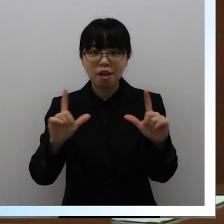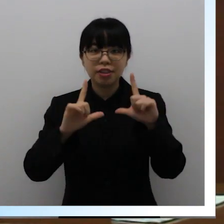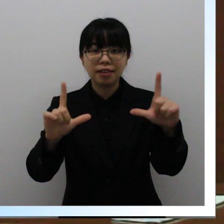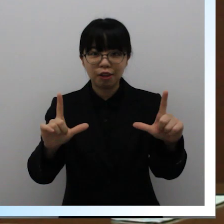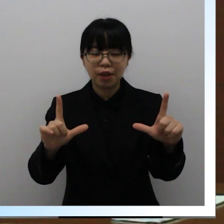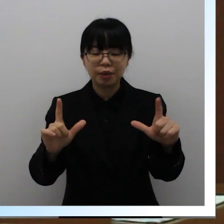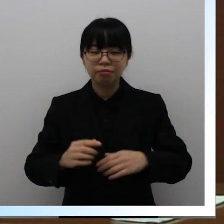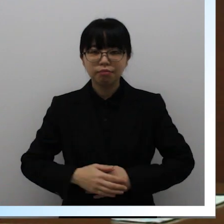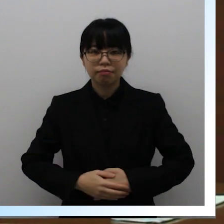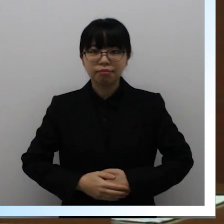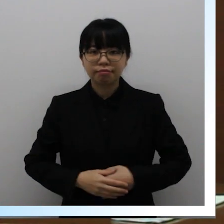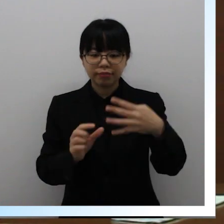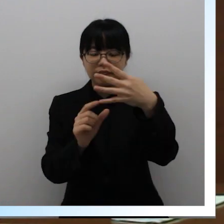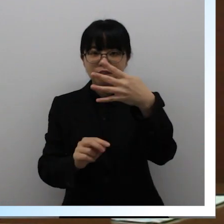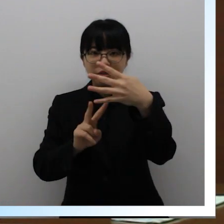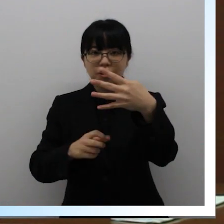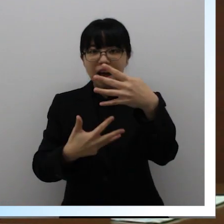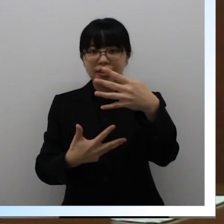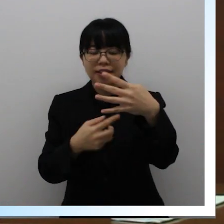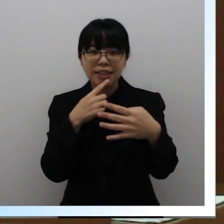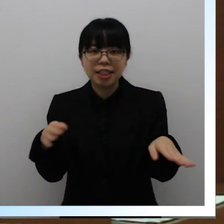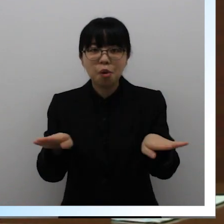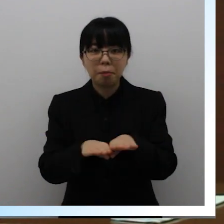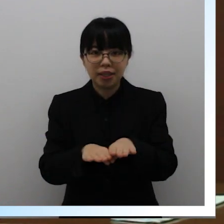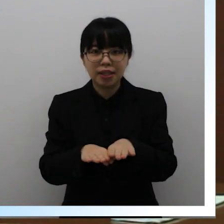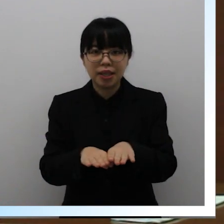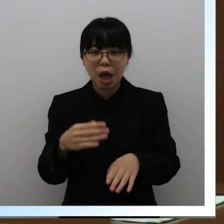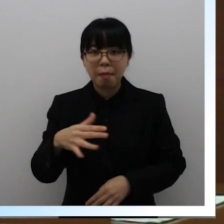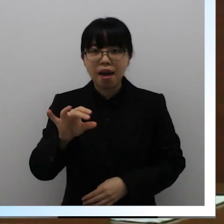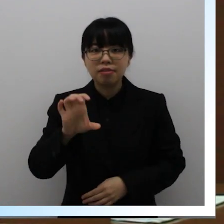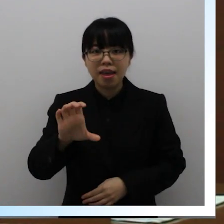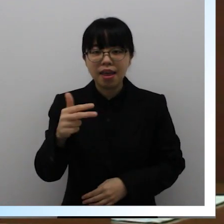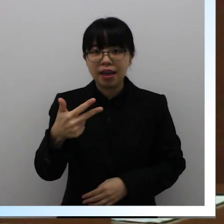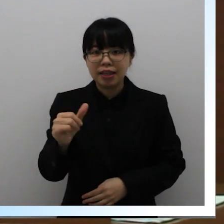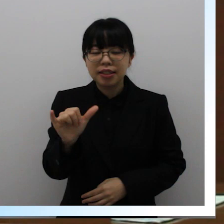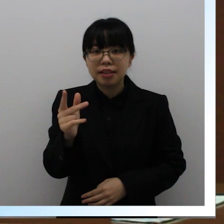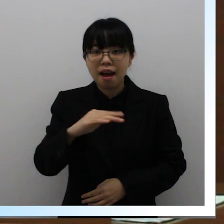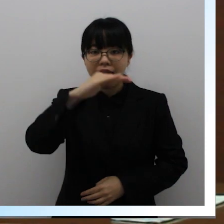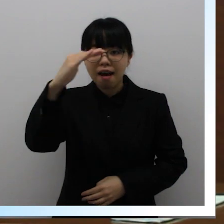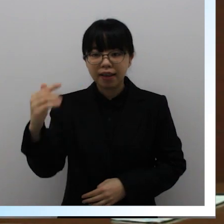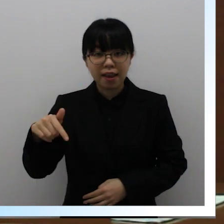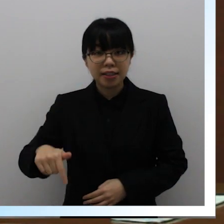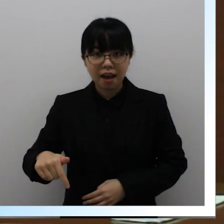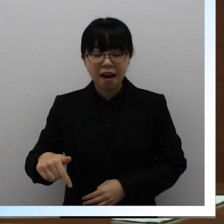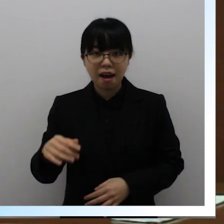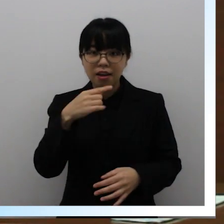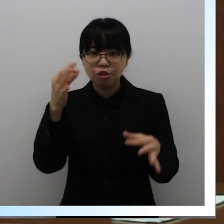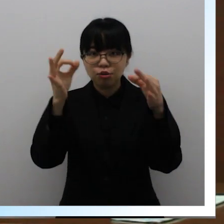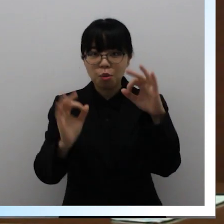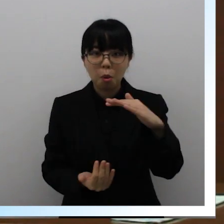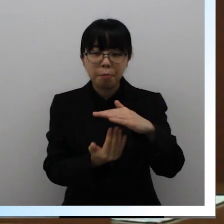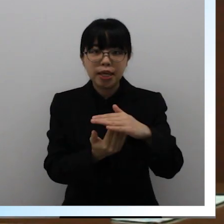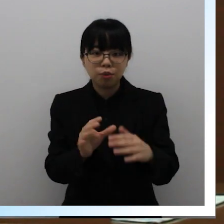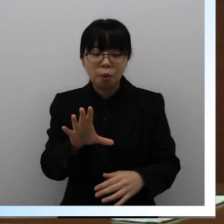。4月の28日日曜日、前津の釈迦岳登山口下スノーピーク奥